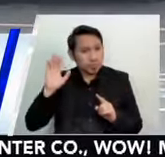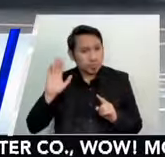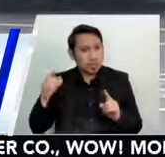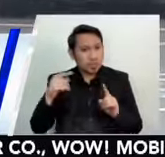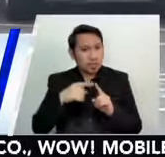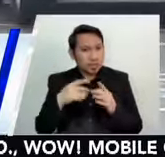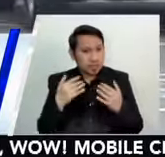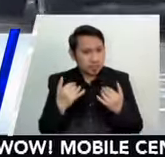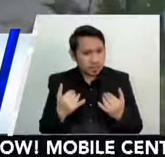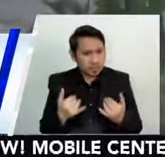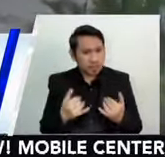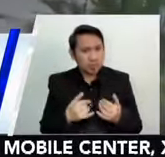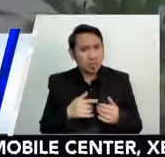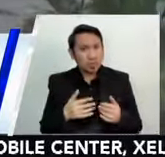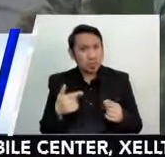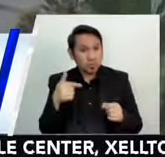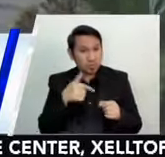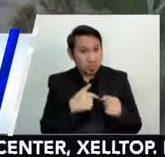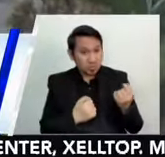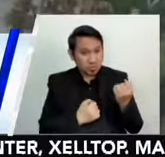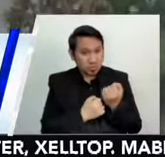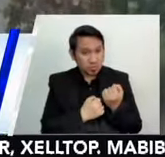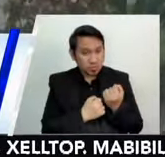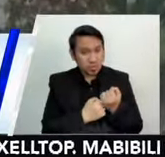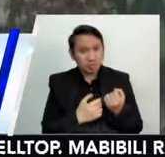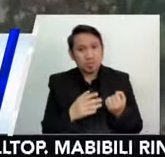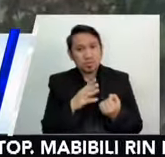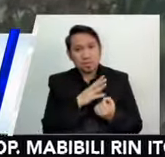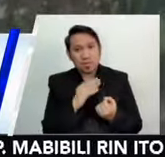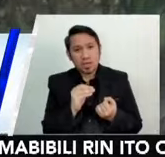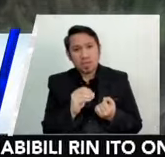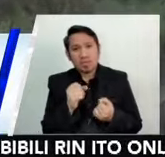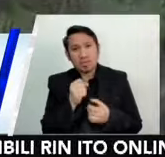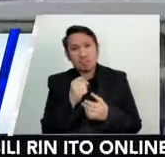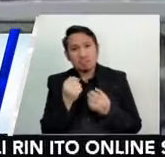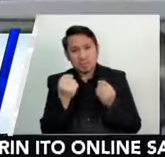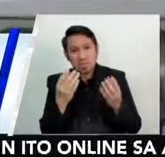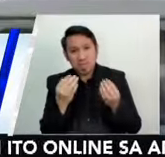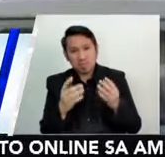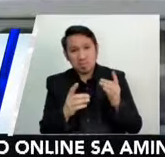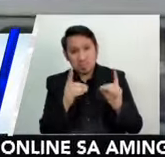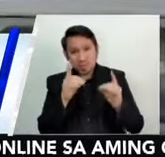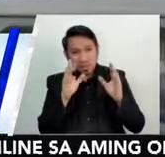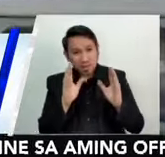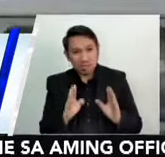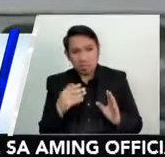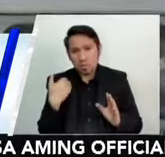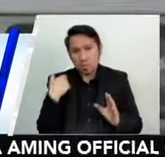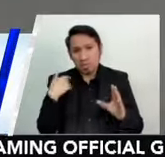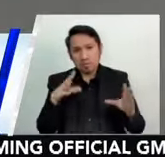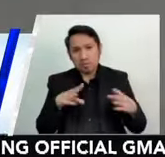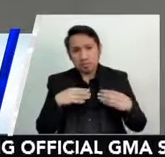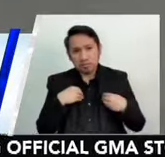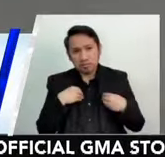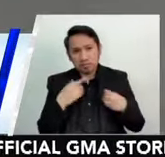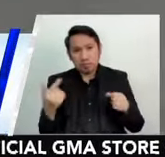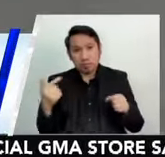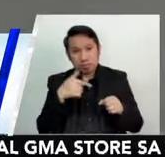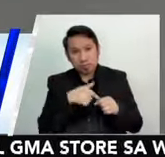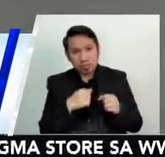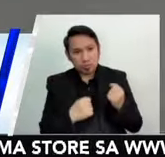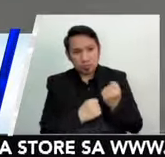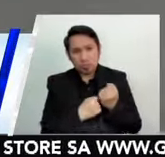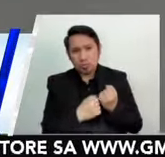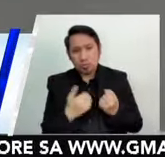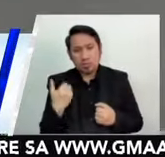ay marami pang mga operator ang hindi nakakatanggap ng sinasabi nila mga subsidiya. At isa yan sa